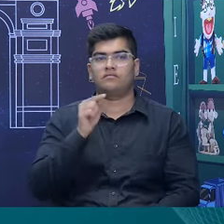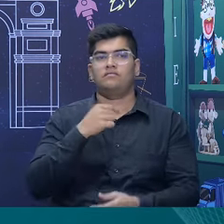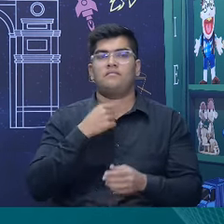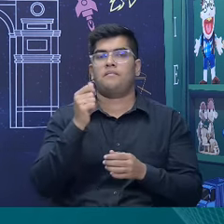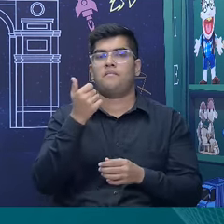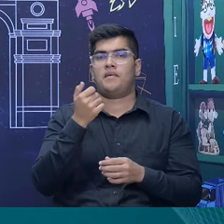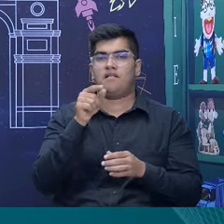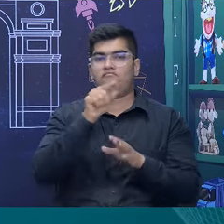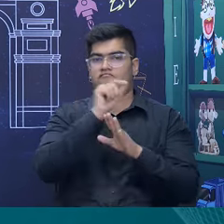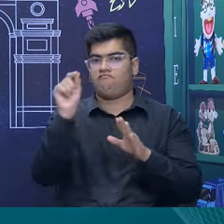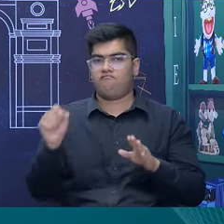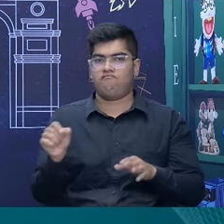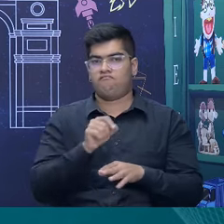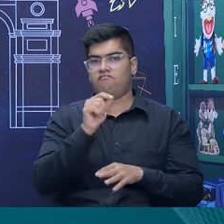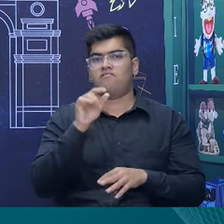मार्कर